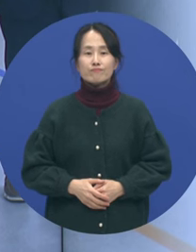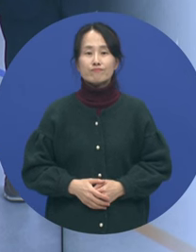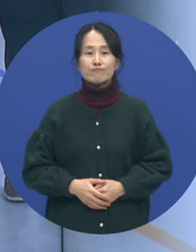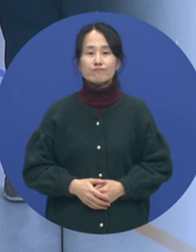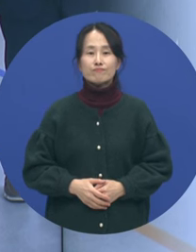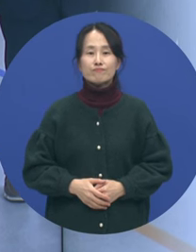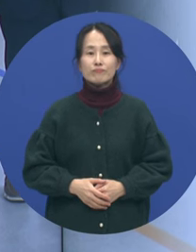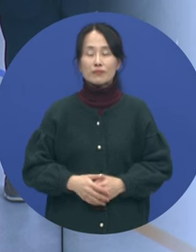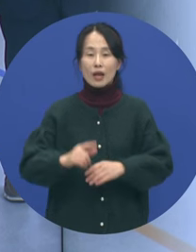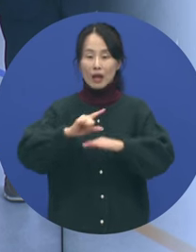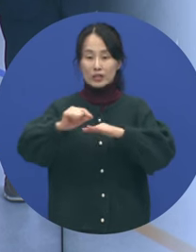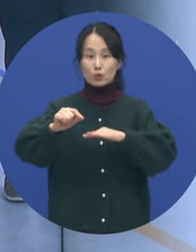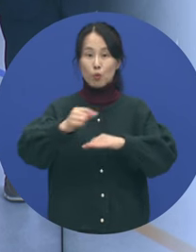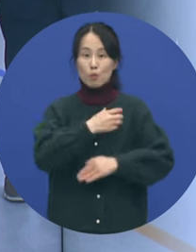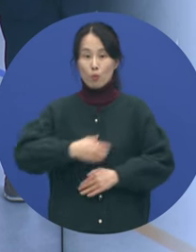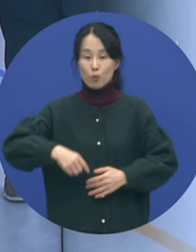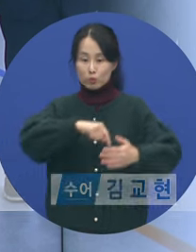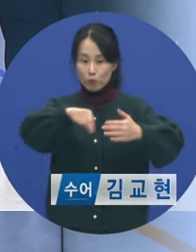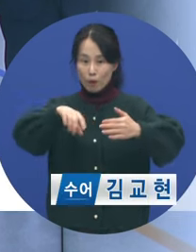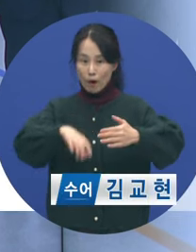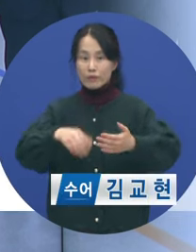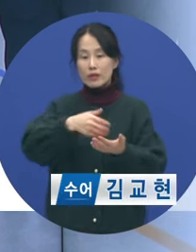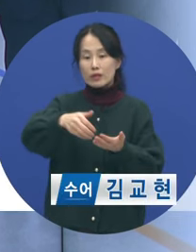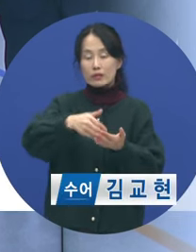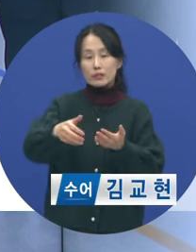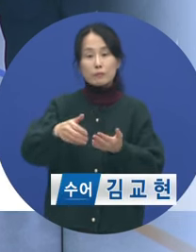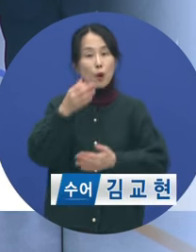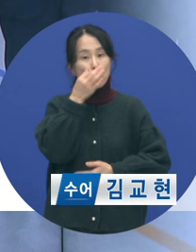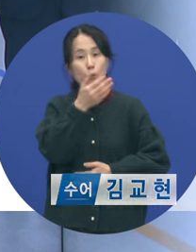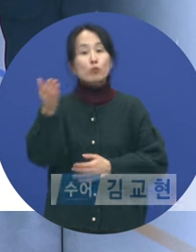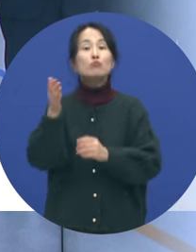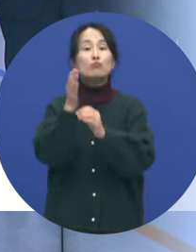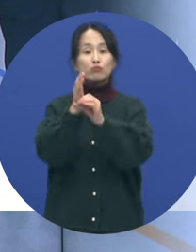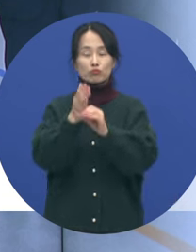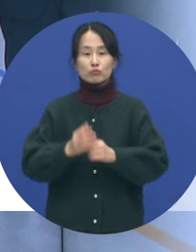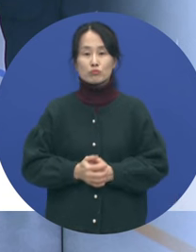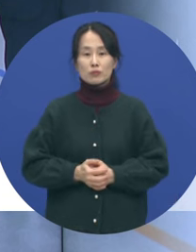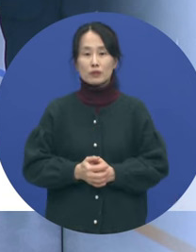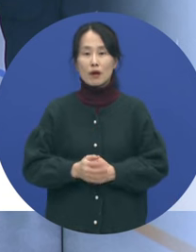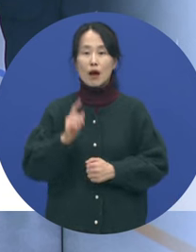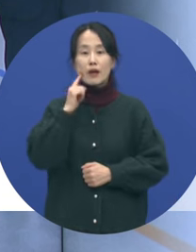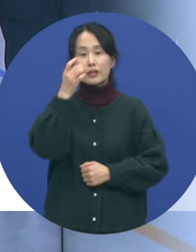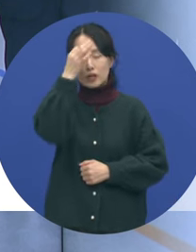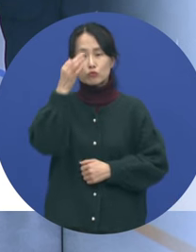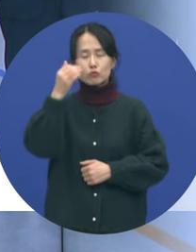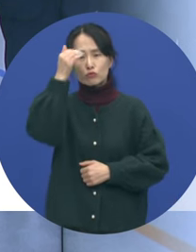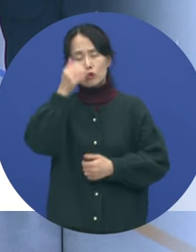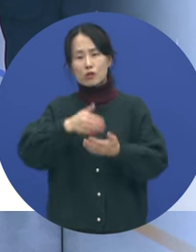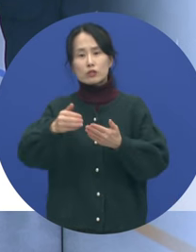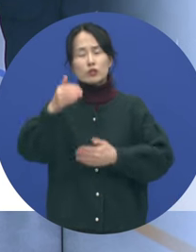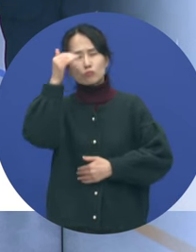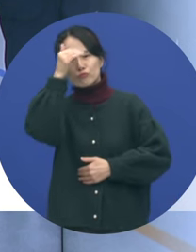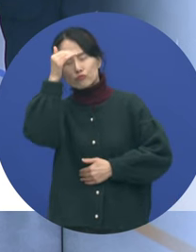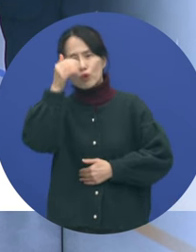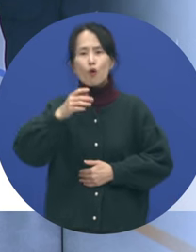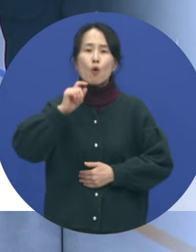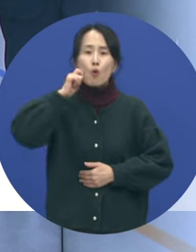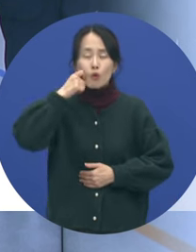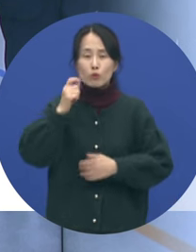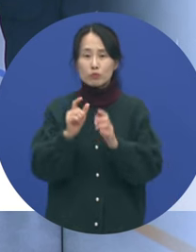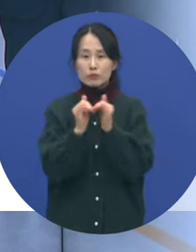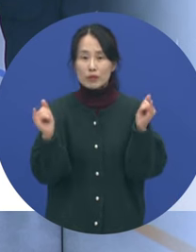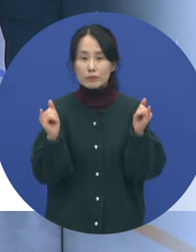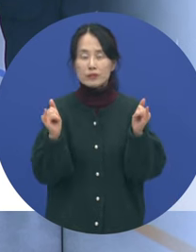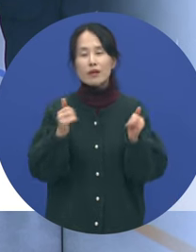경기도에 있는 한 시골 보건소 안에 작가들의 그림이 전시되고 있습니다. 평소 예술 작품을 접하기 어려웠던 주민들에게